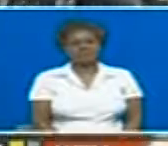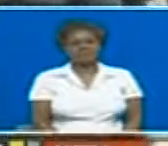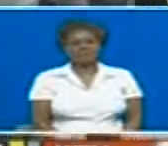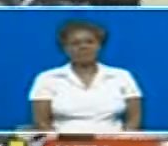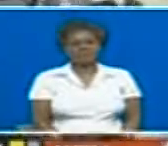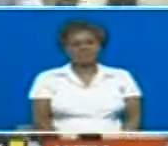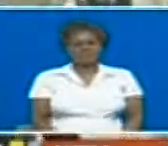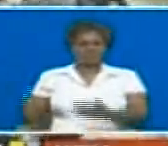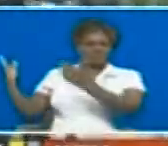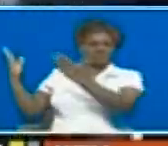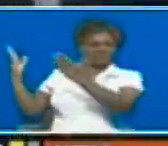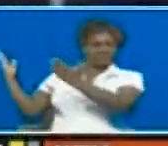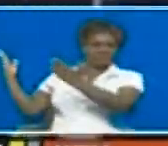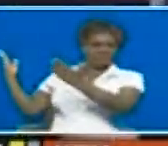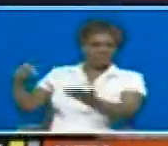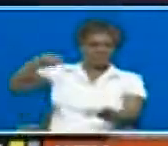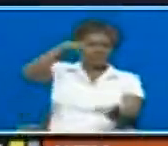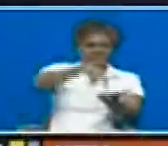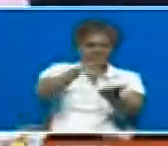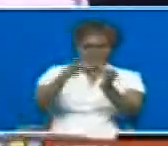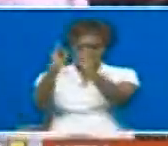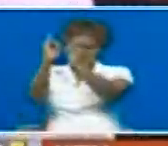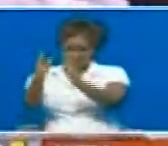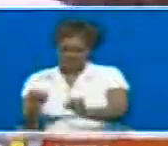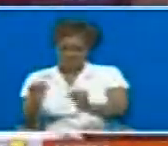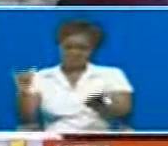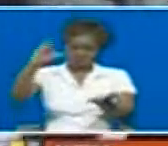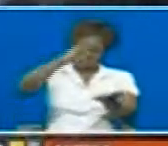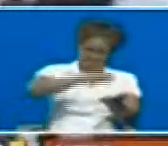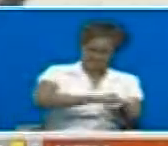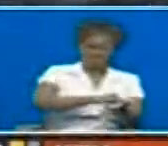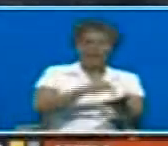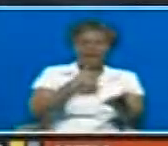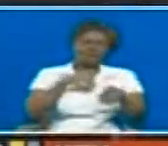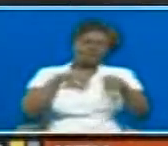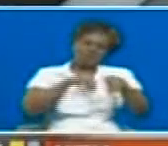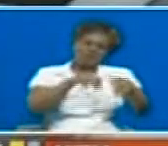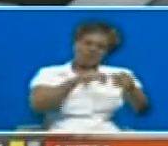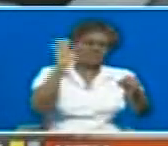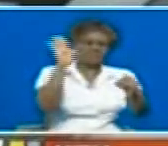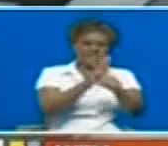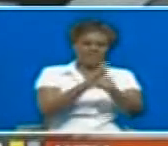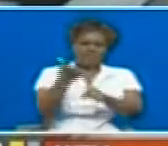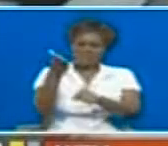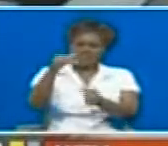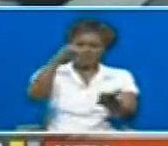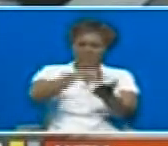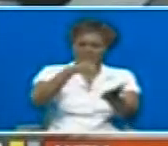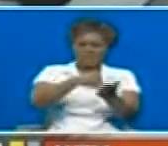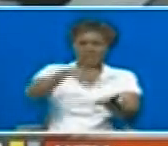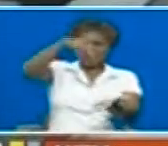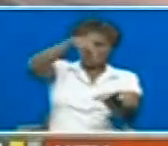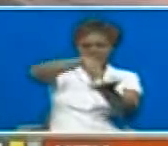Hilary Alila ambaye pia ni mgombeaji wa kujitegemea aliwasili kwa hanja huko akiandamana na wafuasi wake. Alila alikuwa miongoni mwa